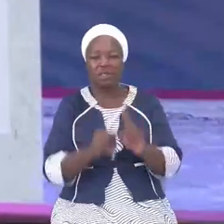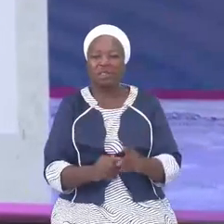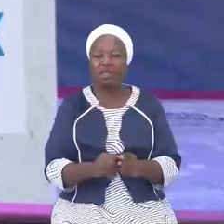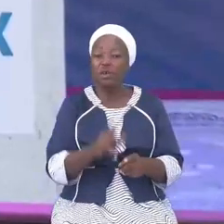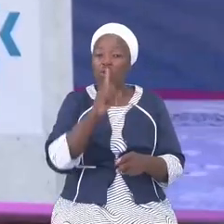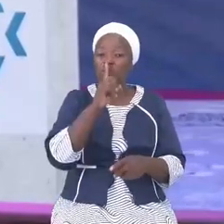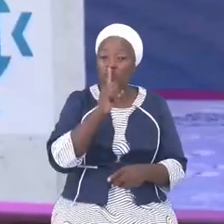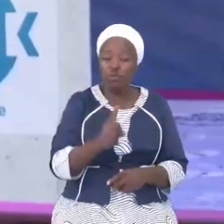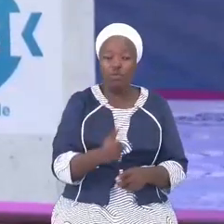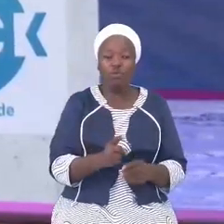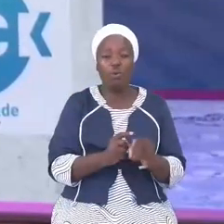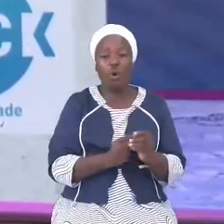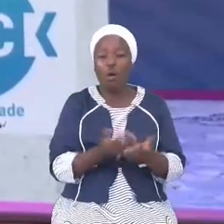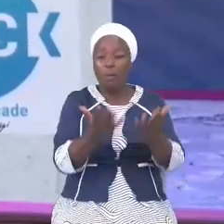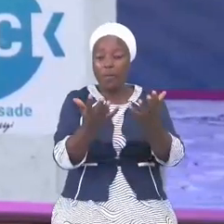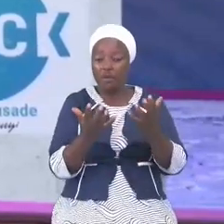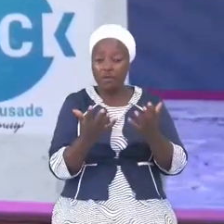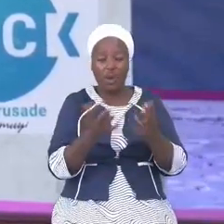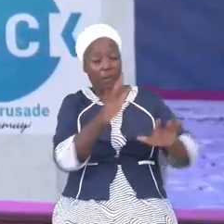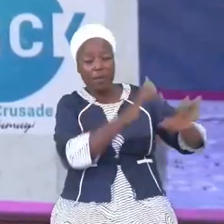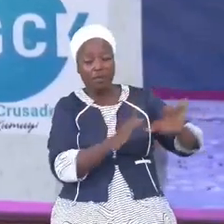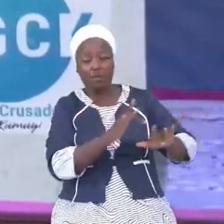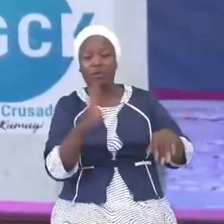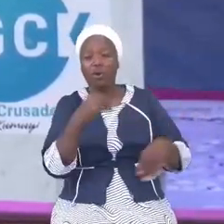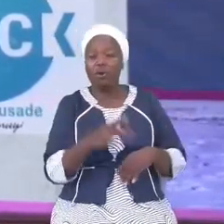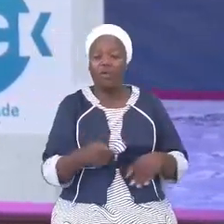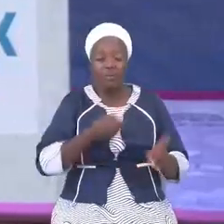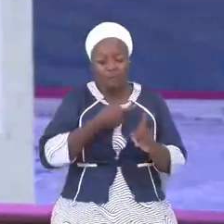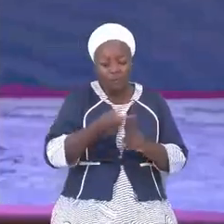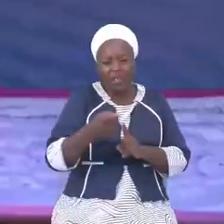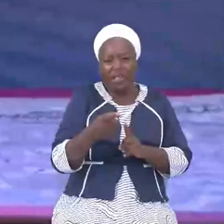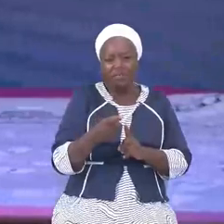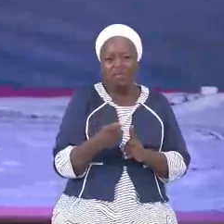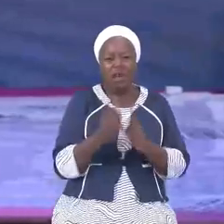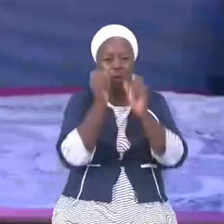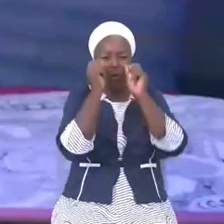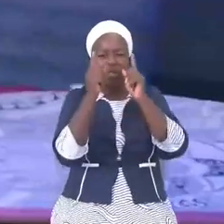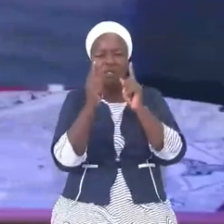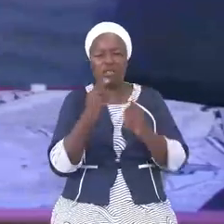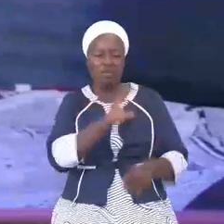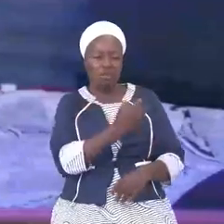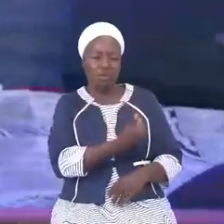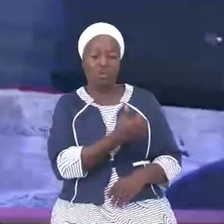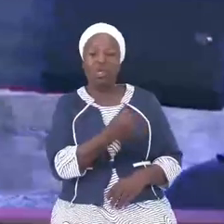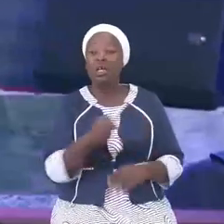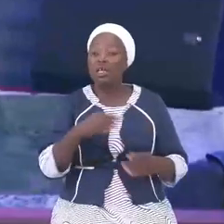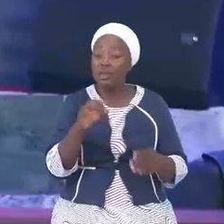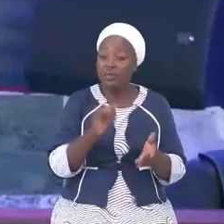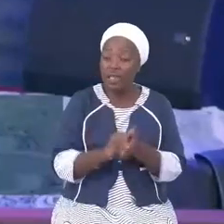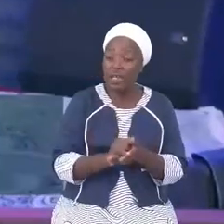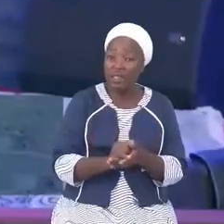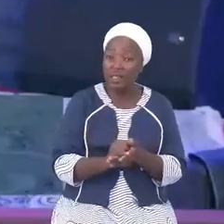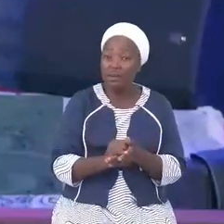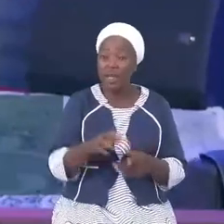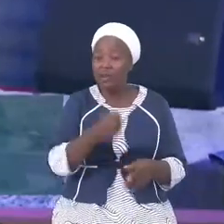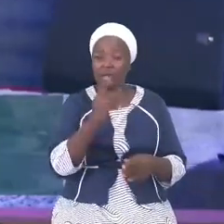la passion fervente d'une âme affligée et réveillée. Si quelqu'un a été réveillé, Jonas l'a été. Il